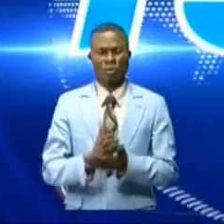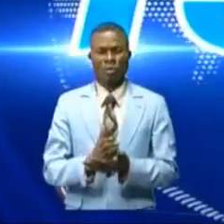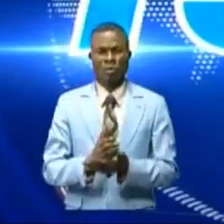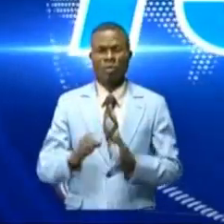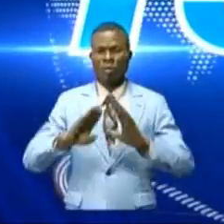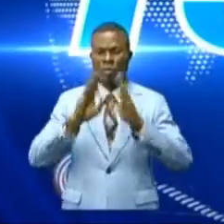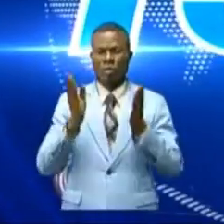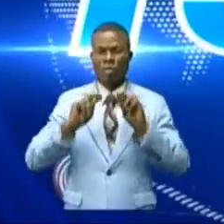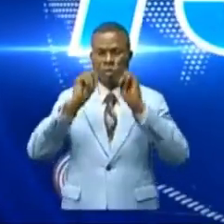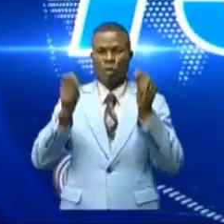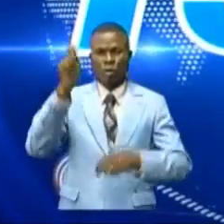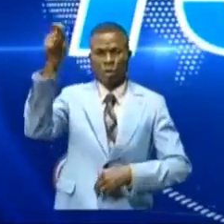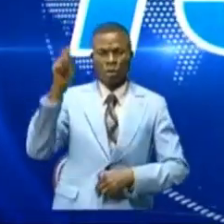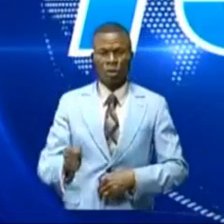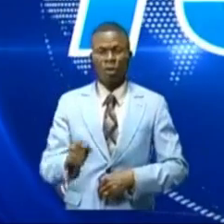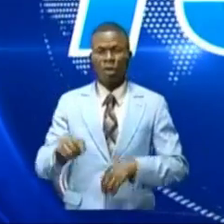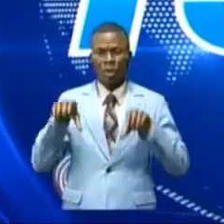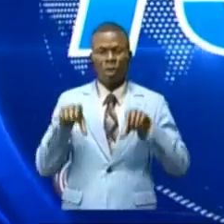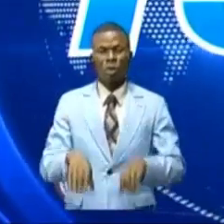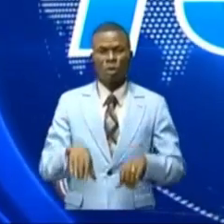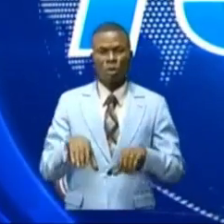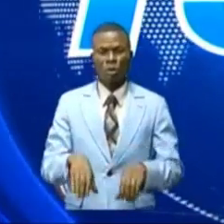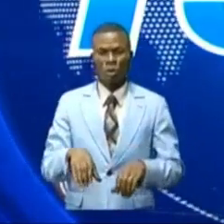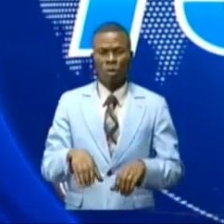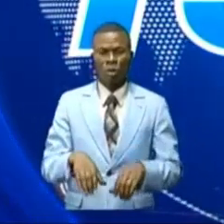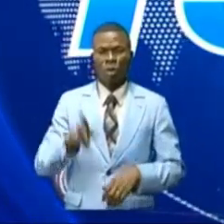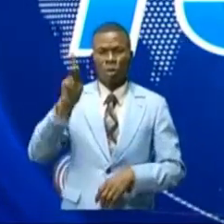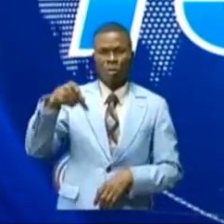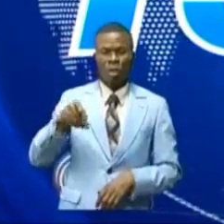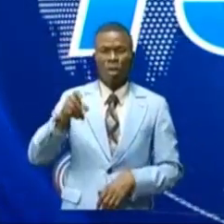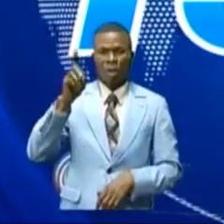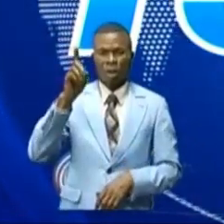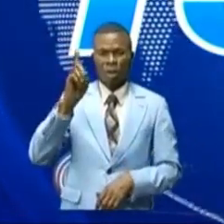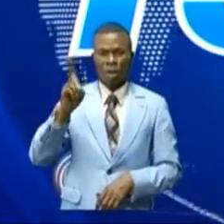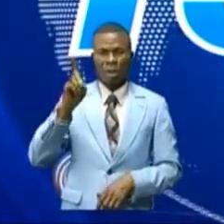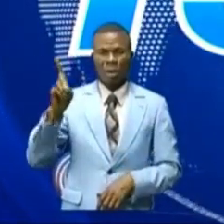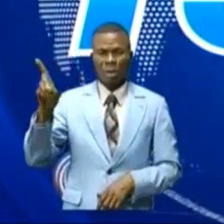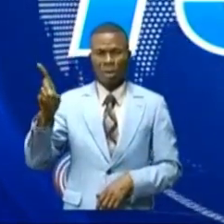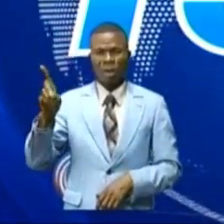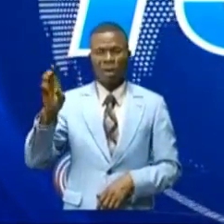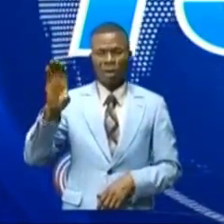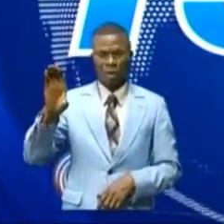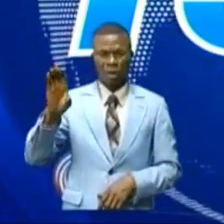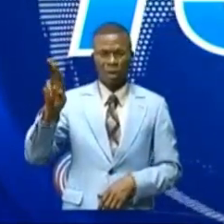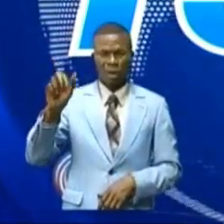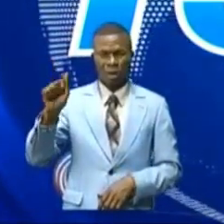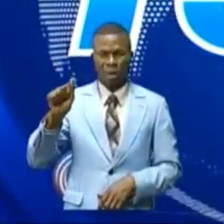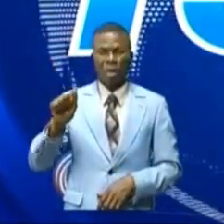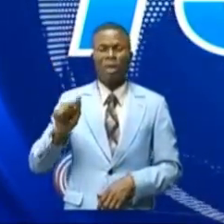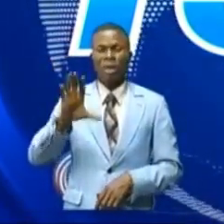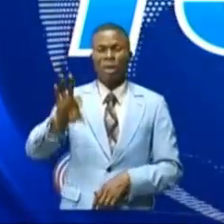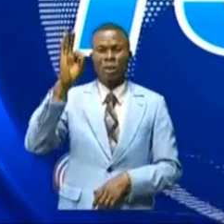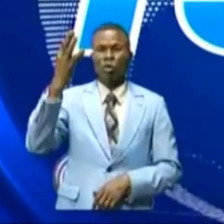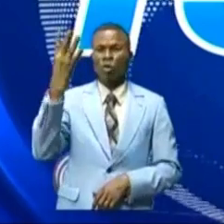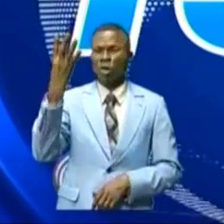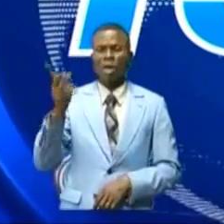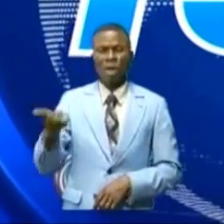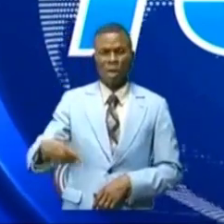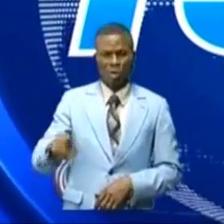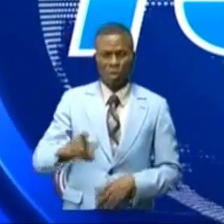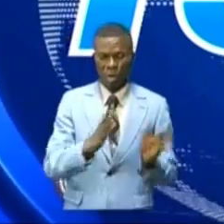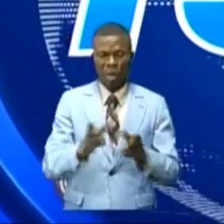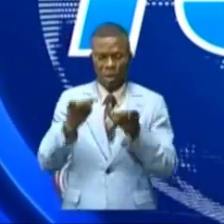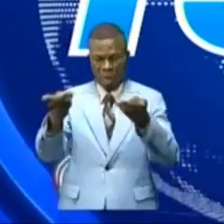tous les groupes armés en RDC, le PDDRCS priorise 4 provinces et aménage des sites